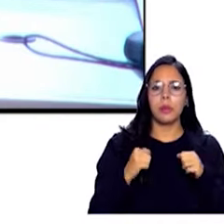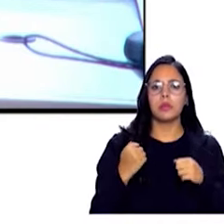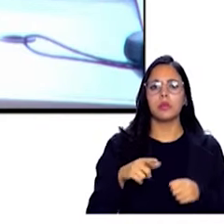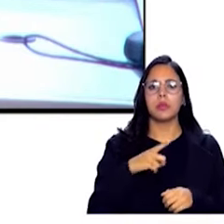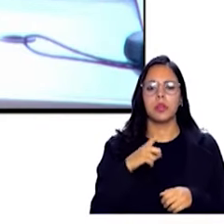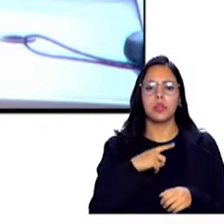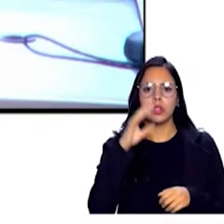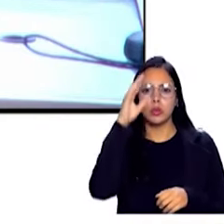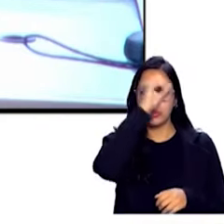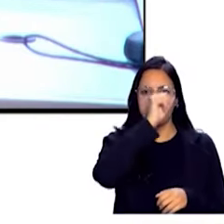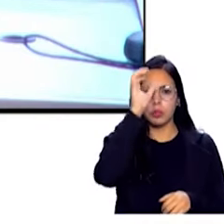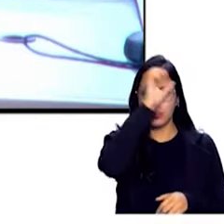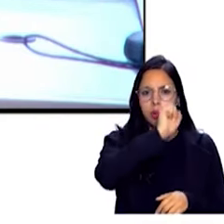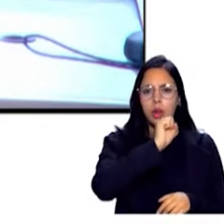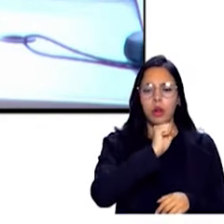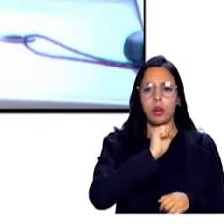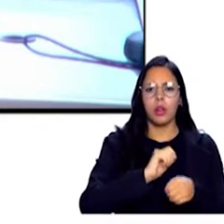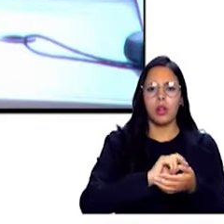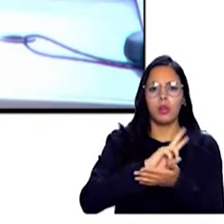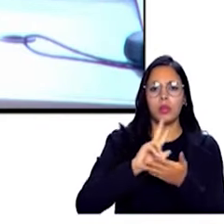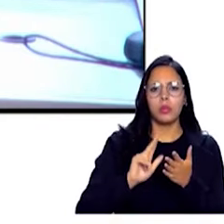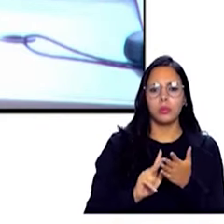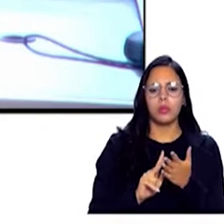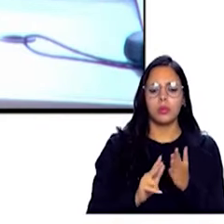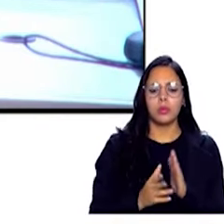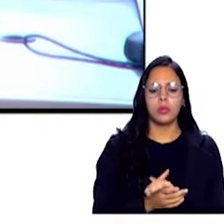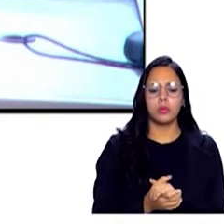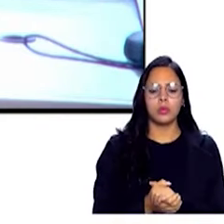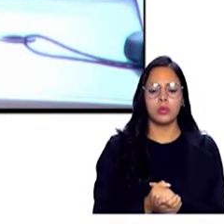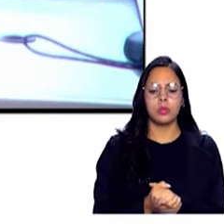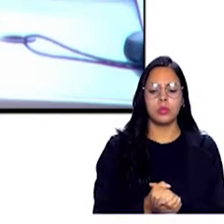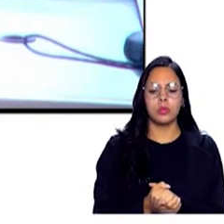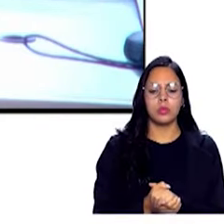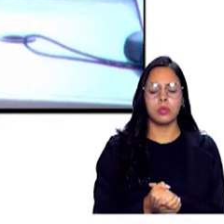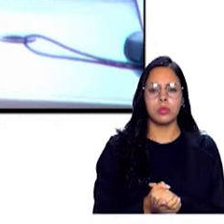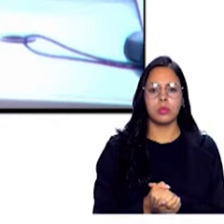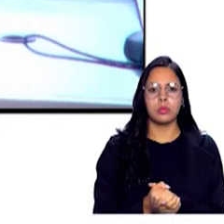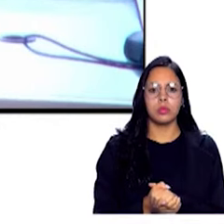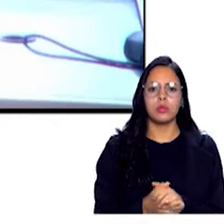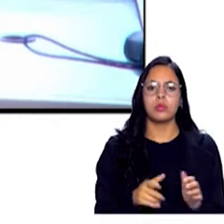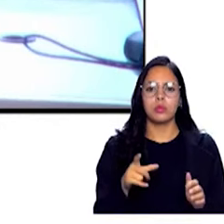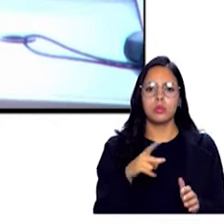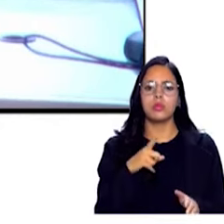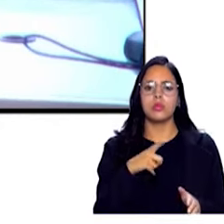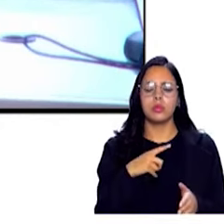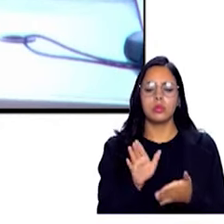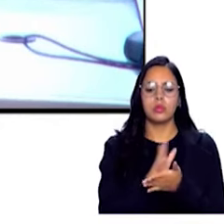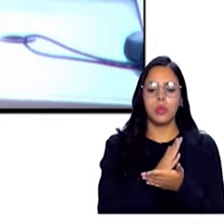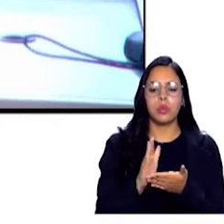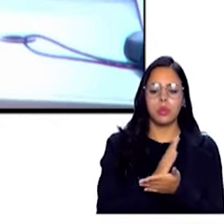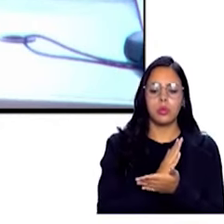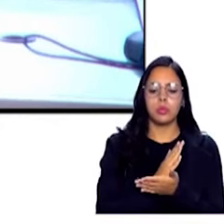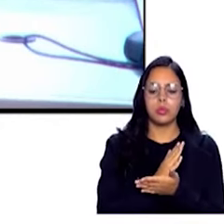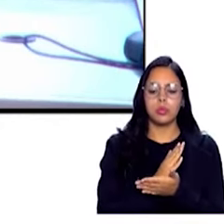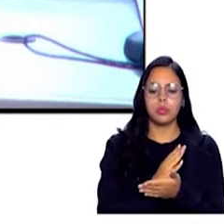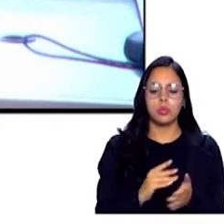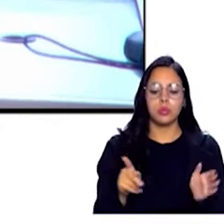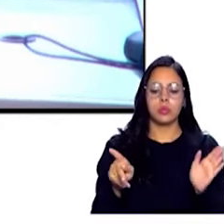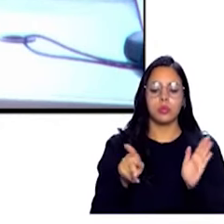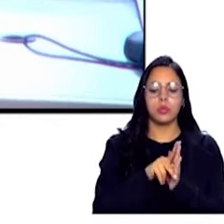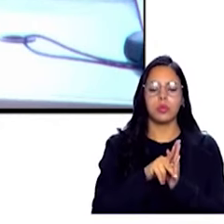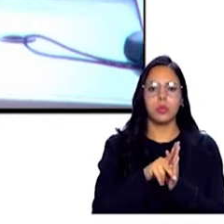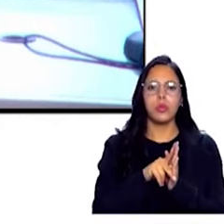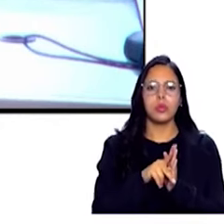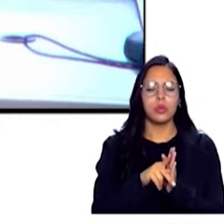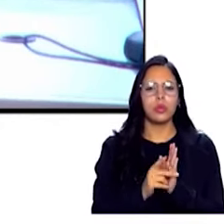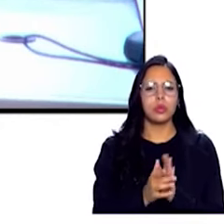devenir comme un poids puisque c'est extrêmement dévore de temps ET de moyens donc la question est une question